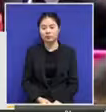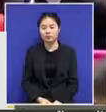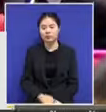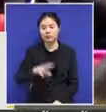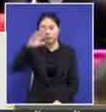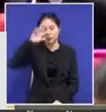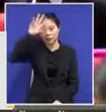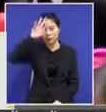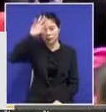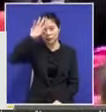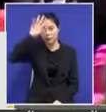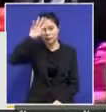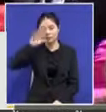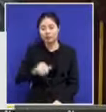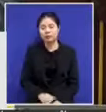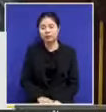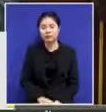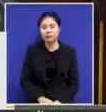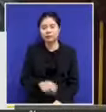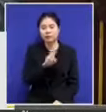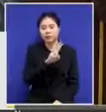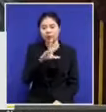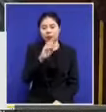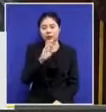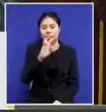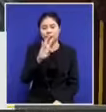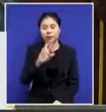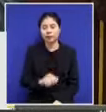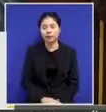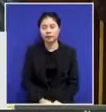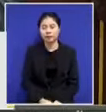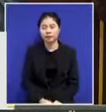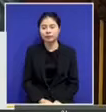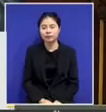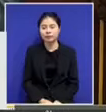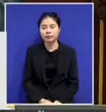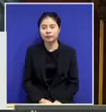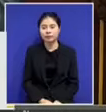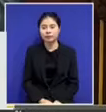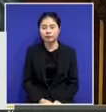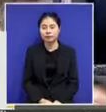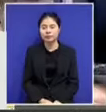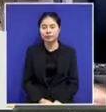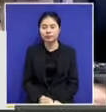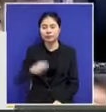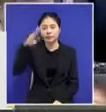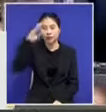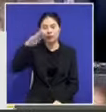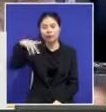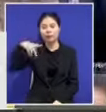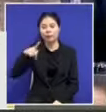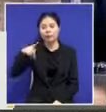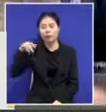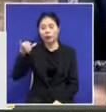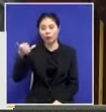จึงรุ่งเรืองกิจค่ะ 257นายนฤทธิ์ขำนุรักษ ์พลเอกประยุทธ์จันทร์โอชาครับ